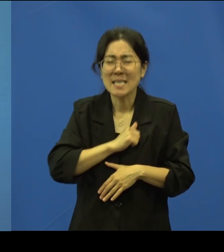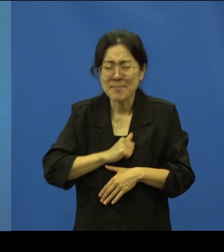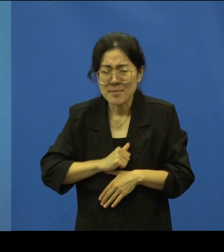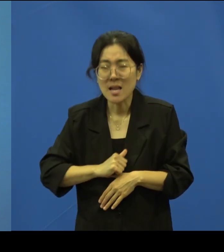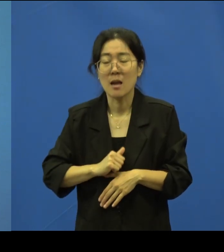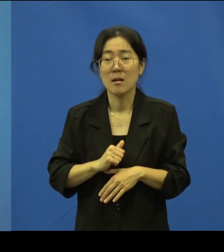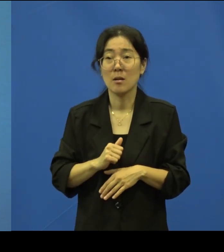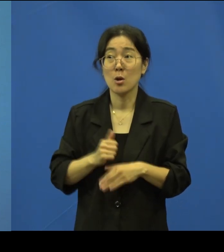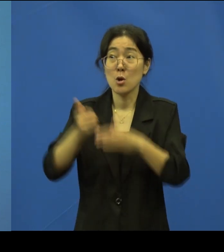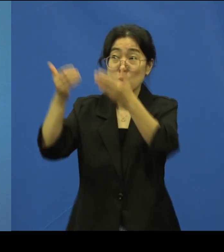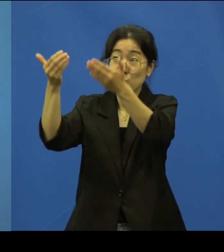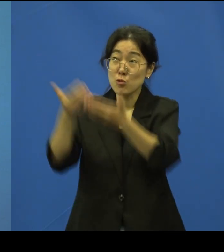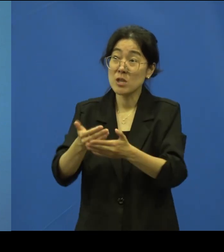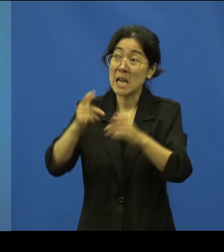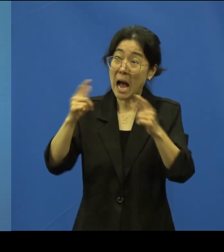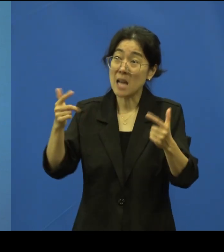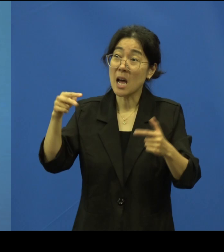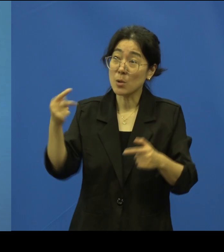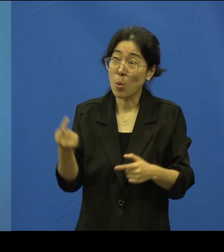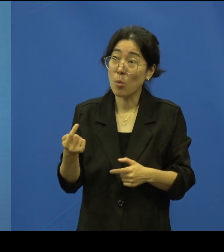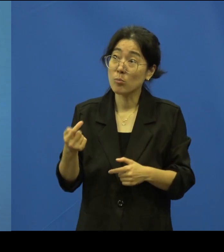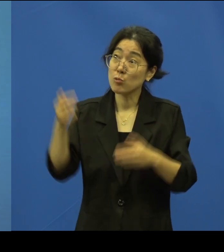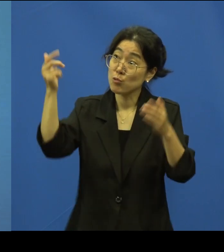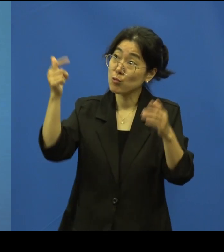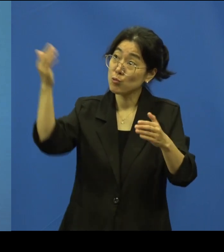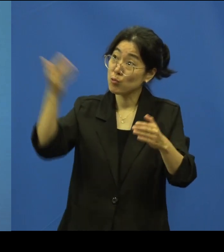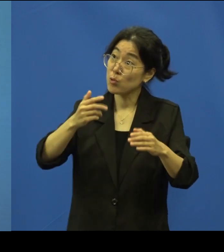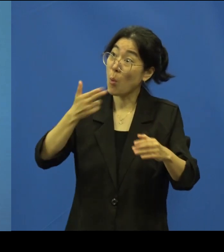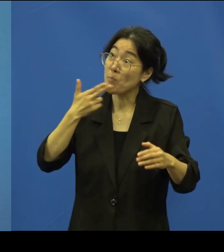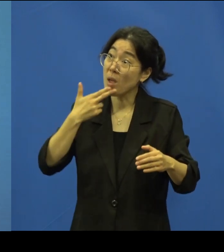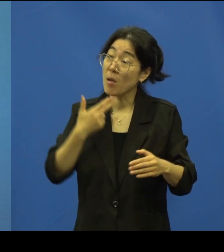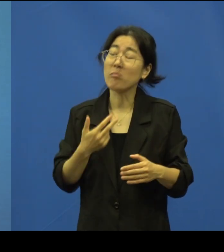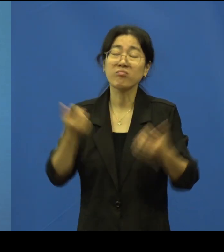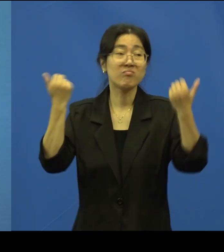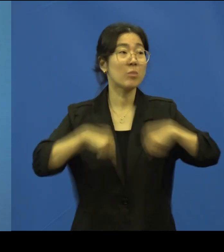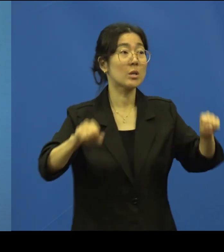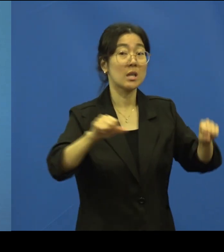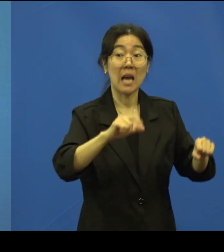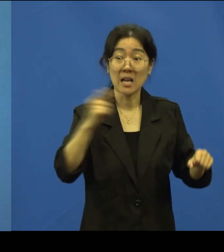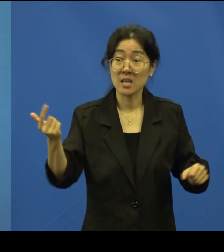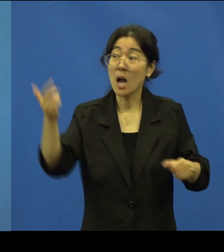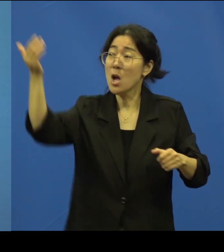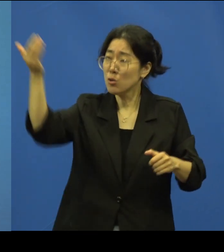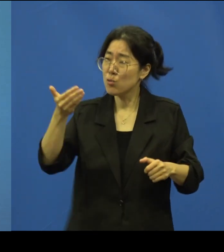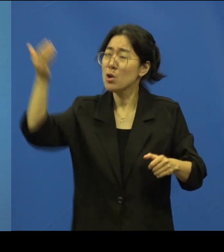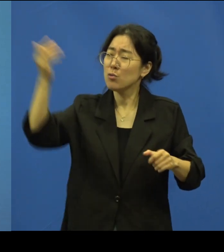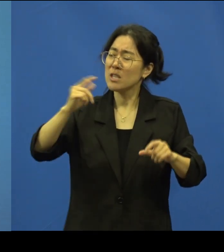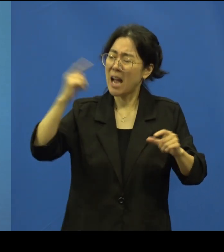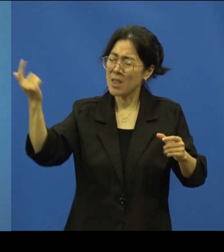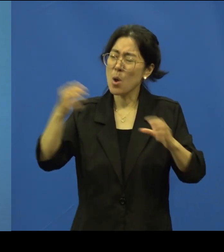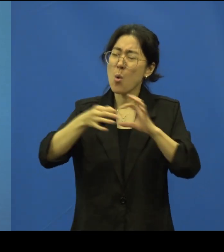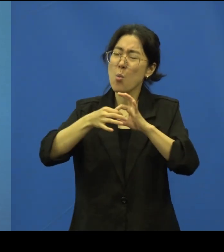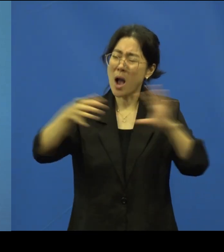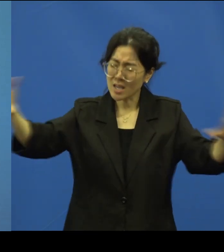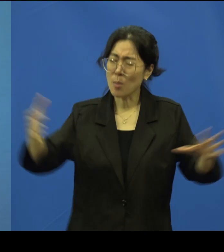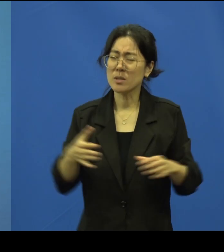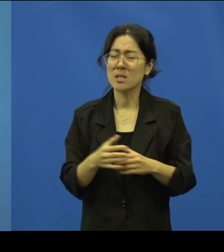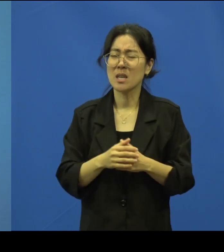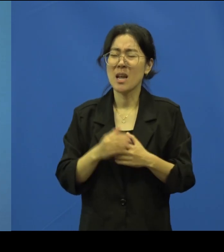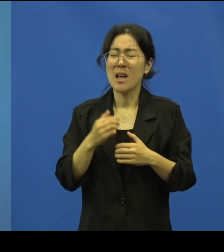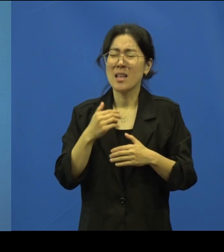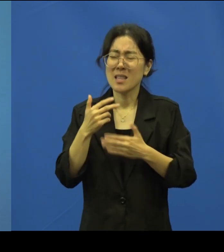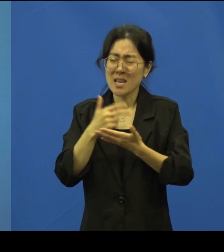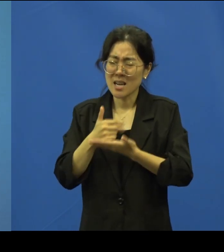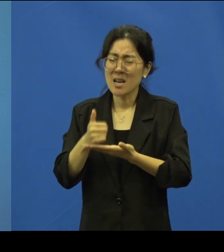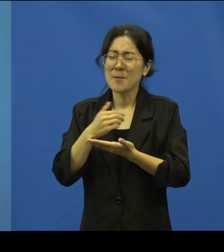믿음, 전 생애를 들여서 그때 약속을 받았다. 그 약속은 바로 내가 이삭에게